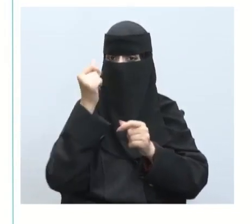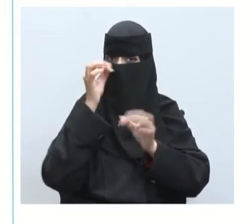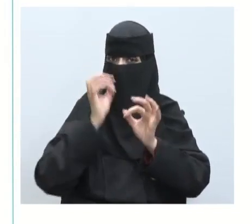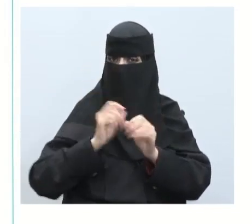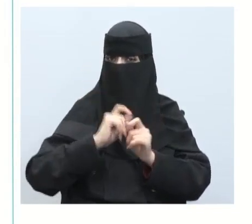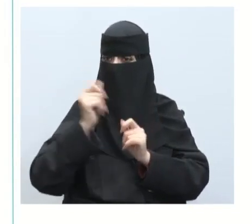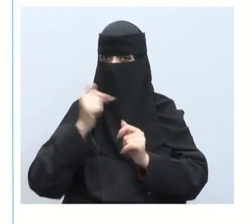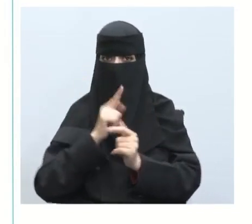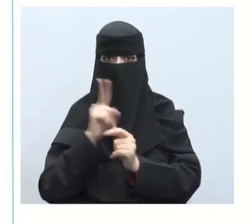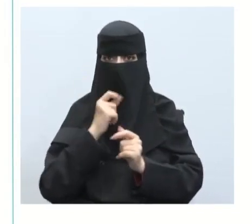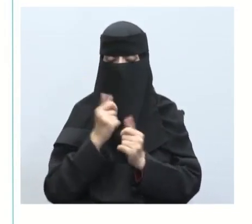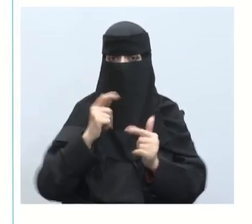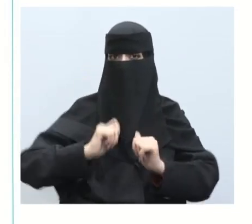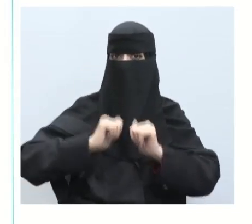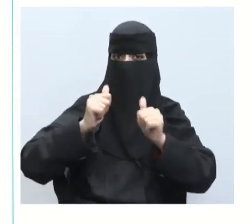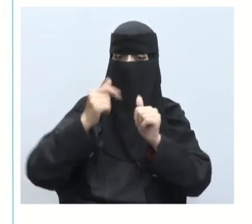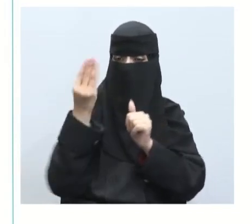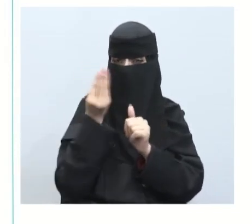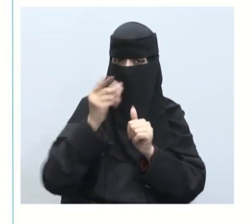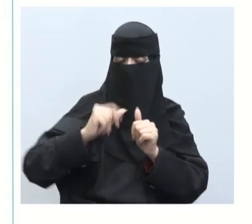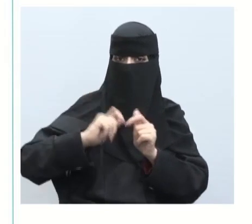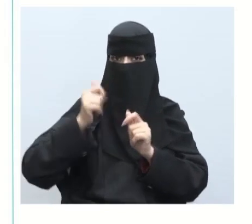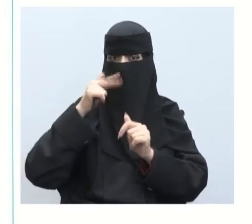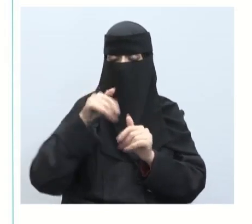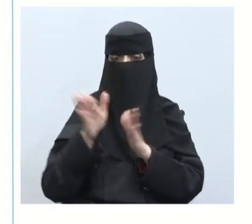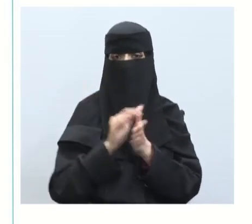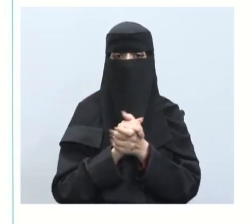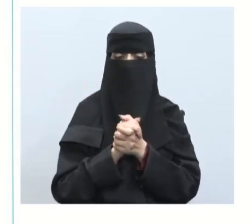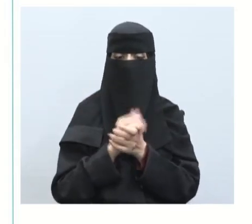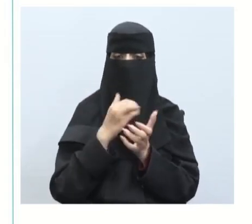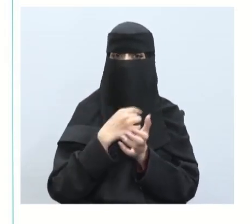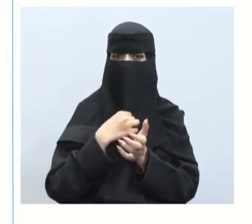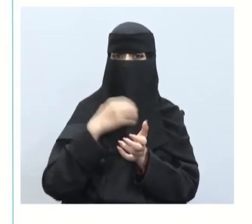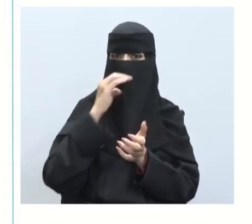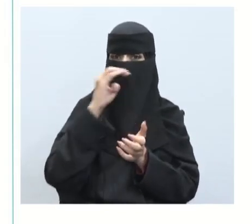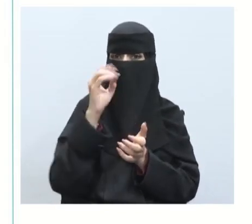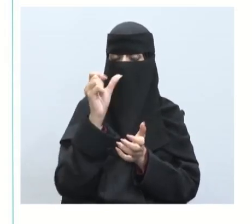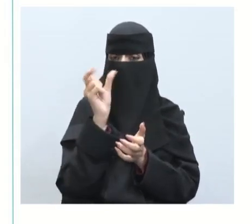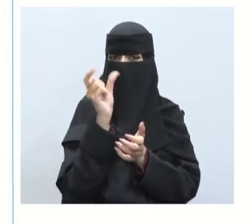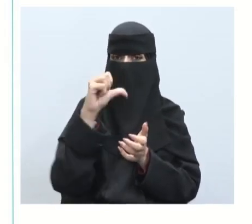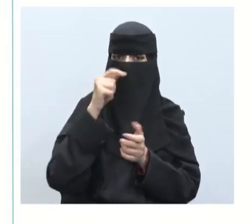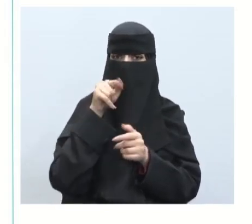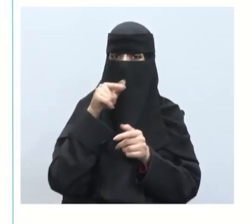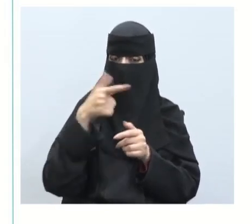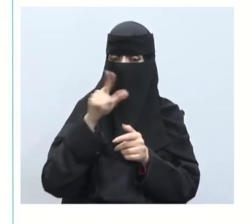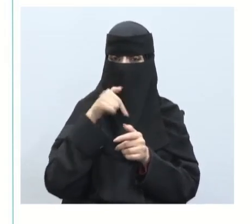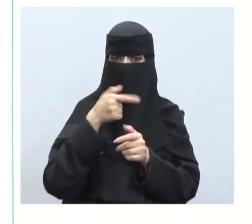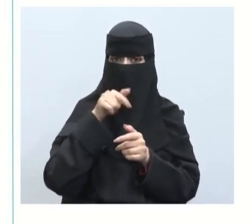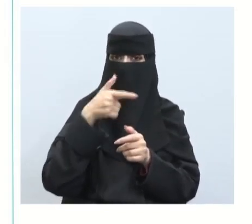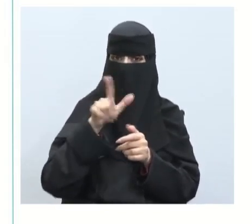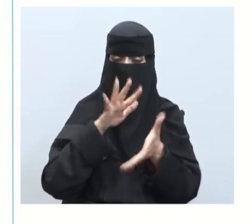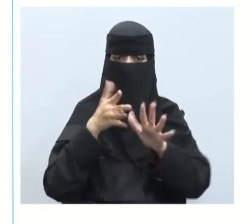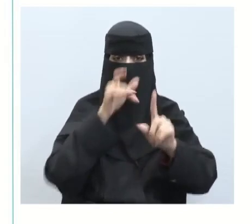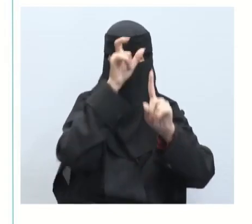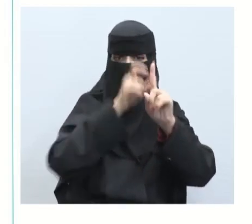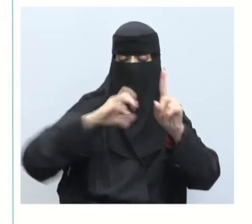ويكون لديه قدره على تقليل او التحكم في التكاليف اجابت نوه قد تكونين محق يا ساره فبعض